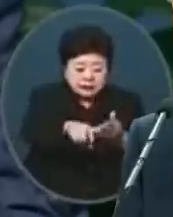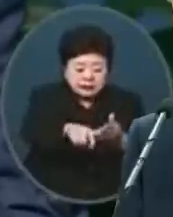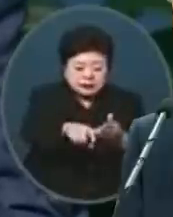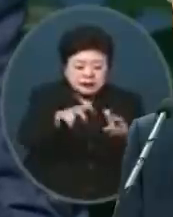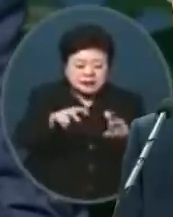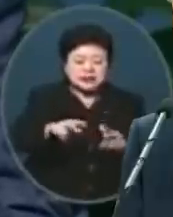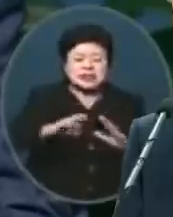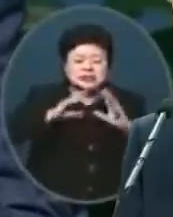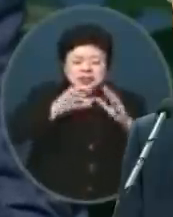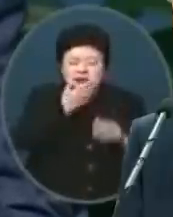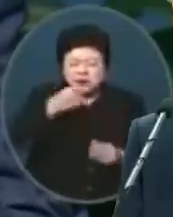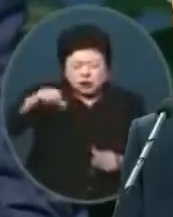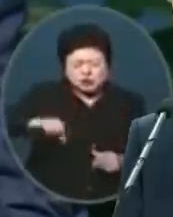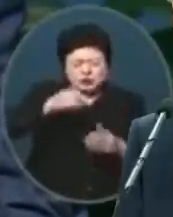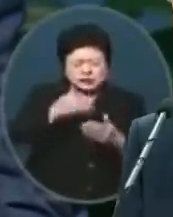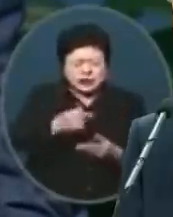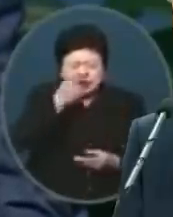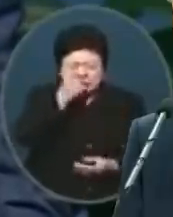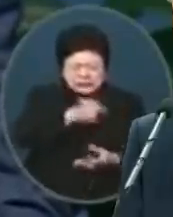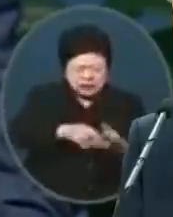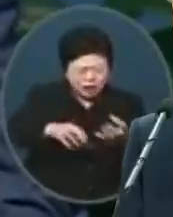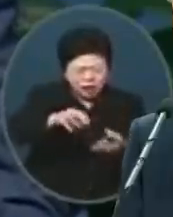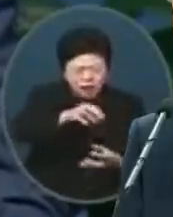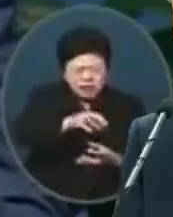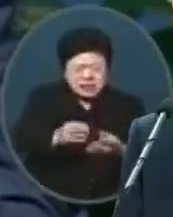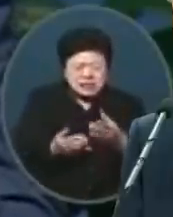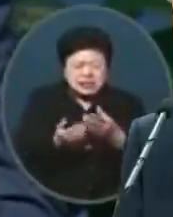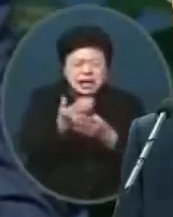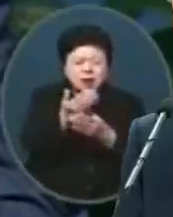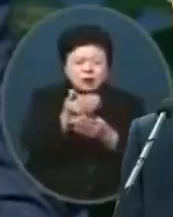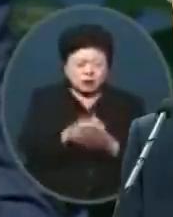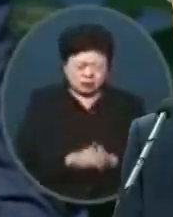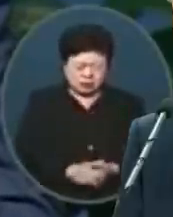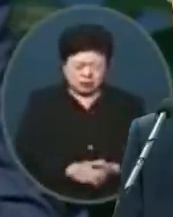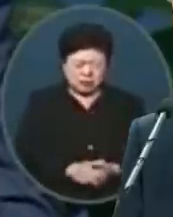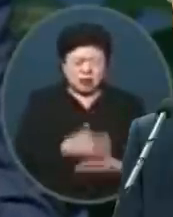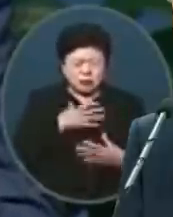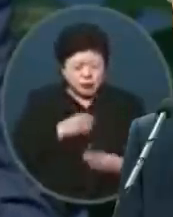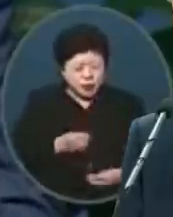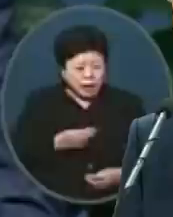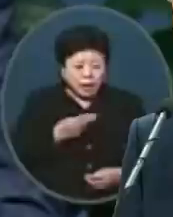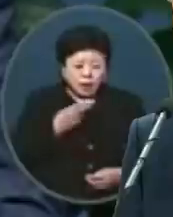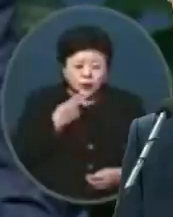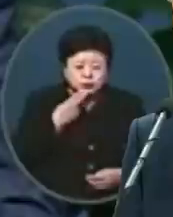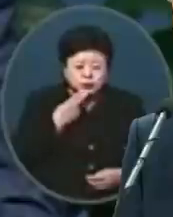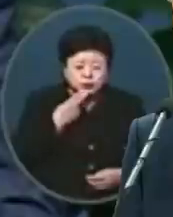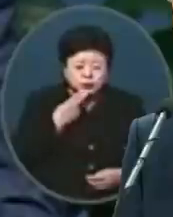이 세상은 저주를 받아 가시와 은거키를 내고 편안하게 살 도리가 없었습니다.